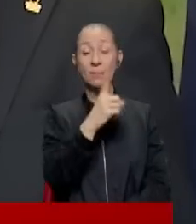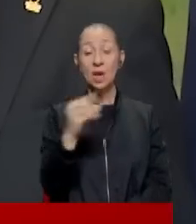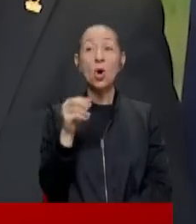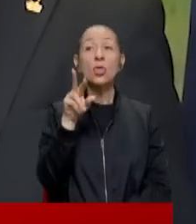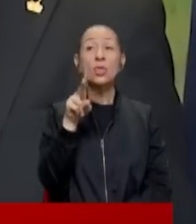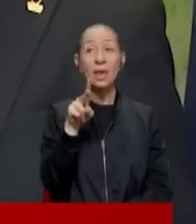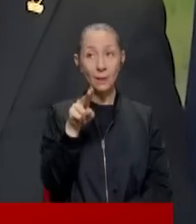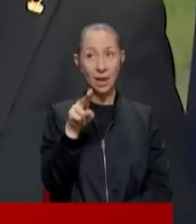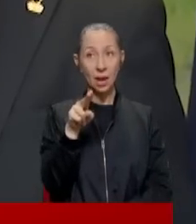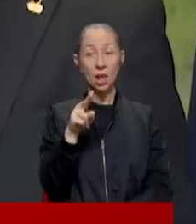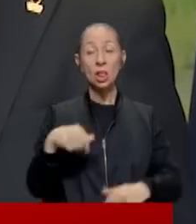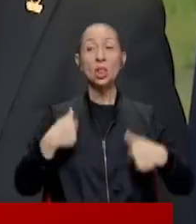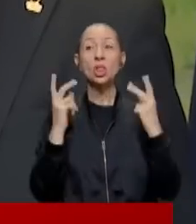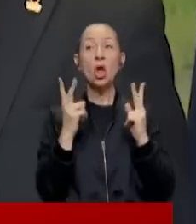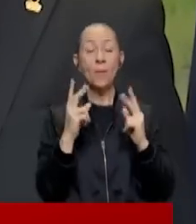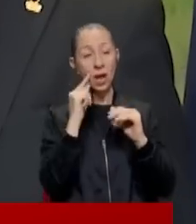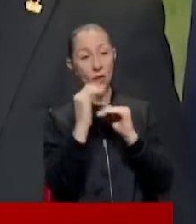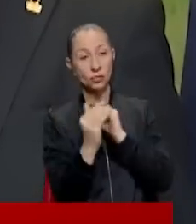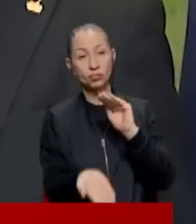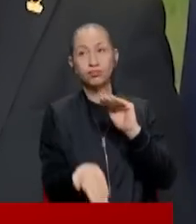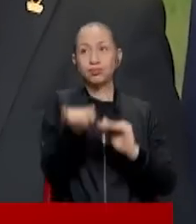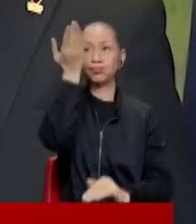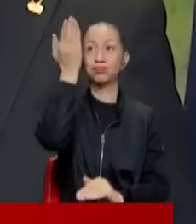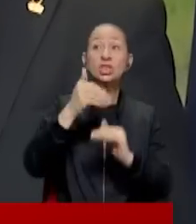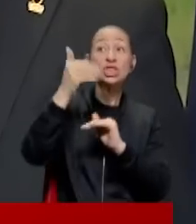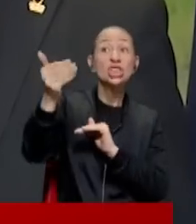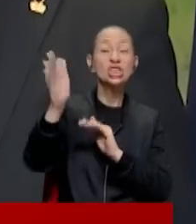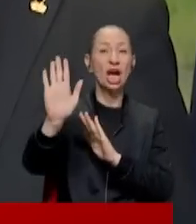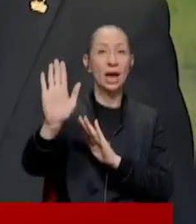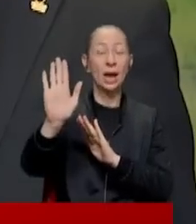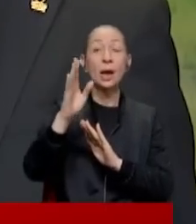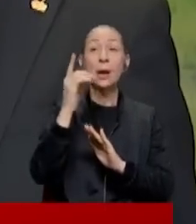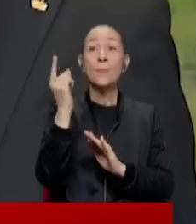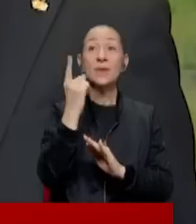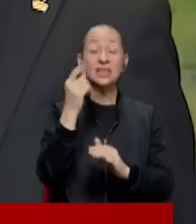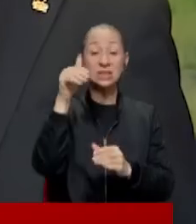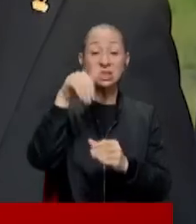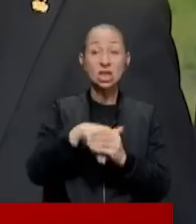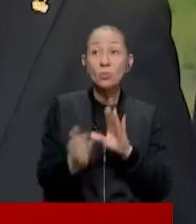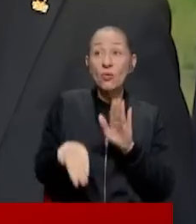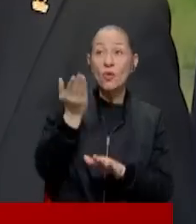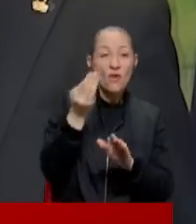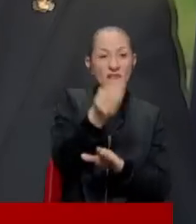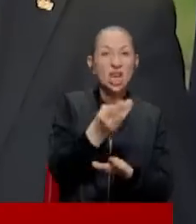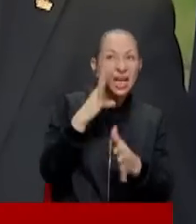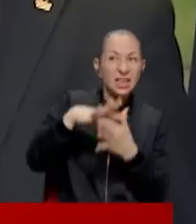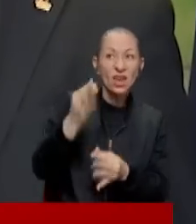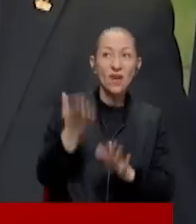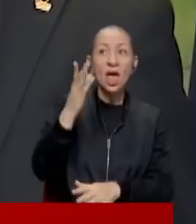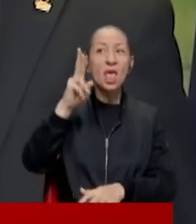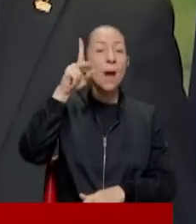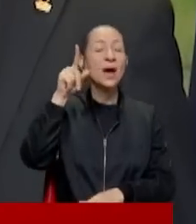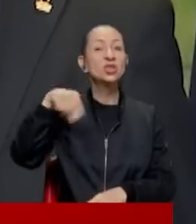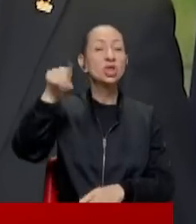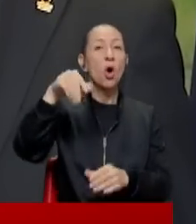civarında normal Nüfus artışının dışında bir seçmen fazlası olduğunu görüyoruz yabancı